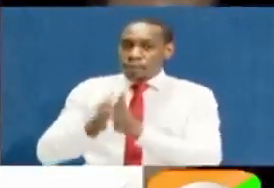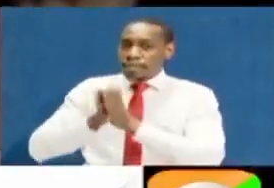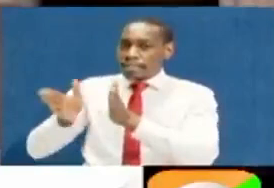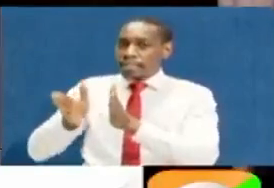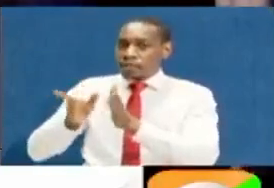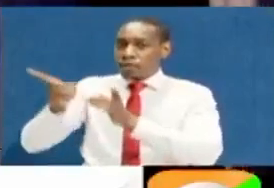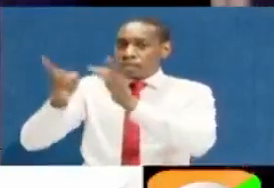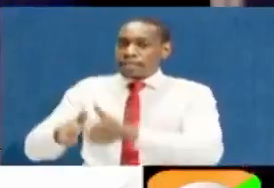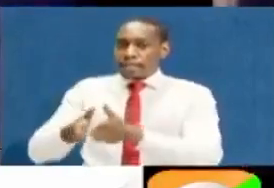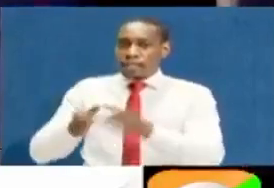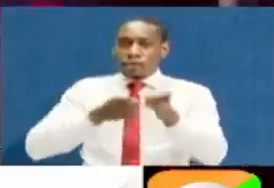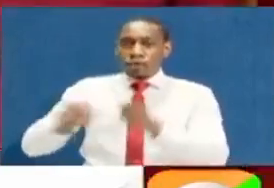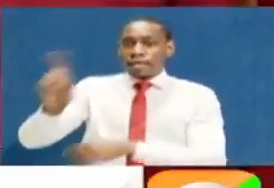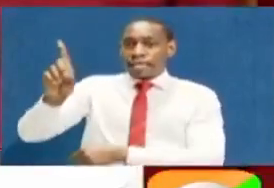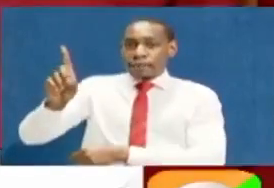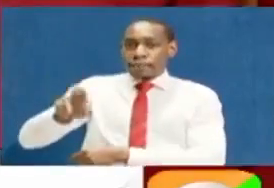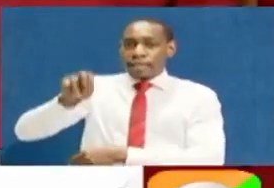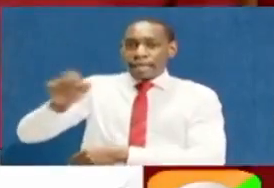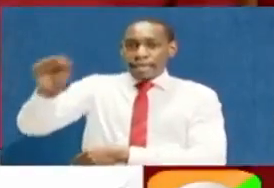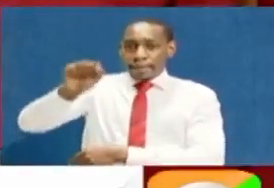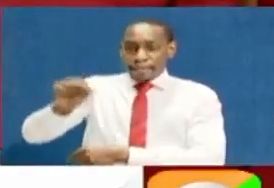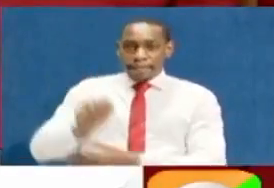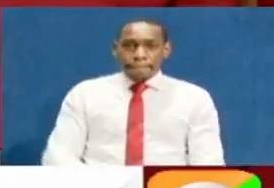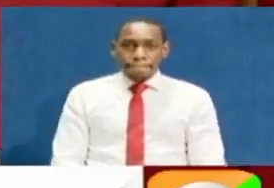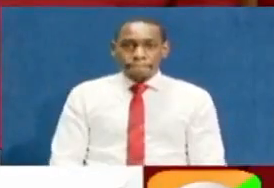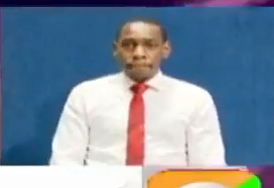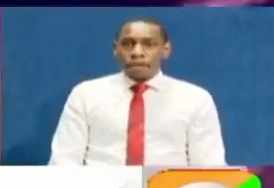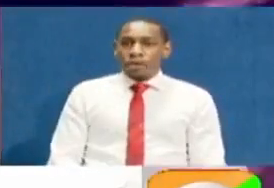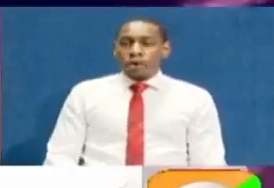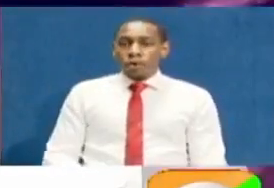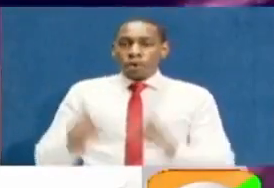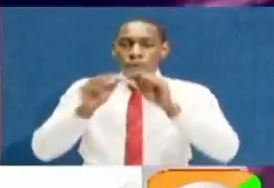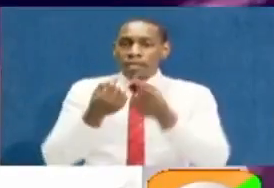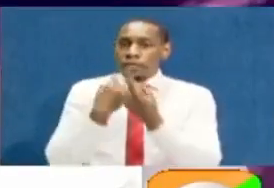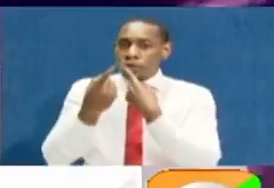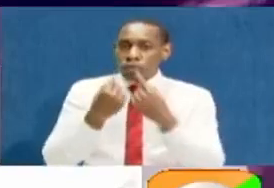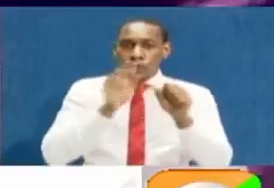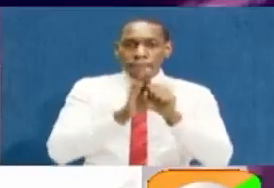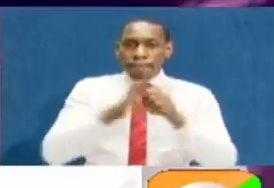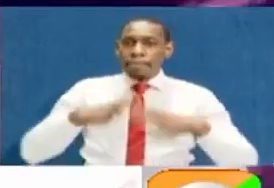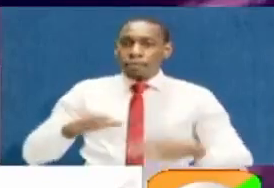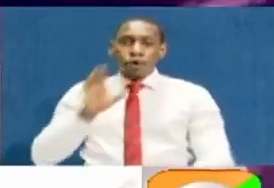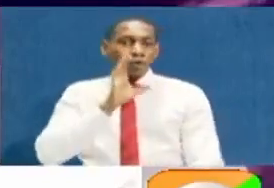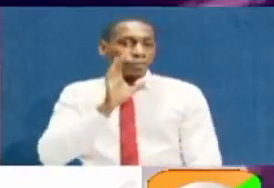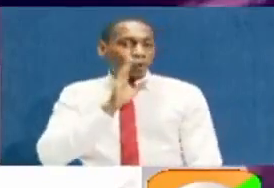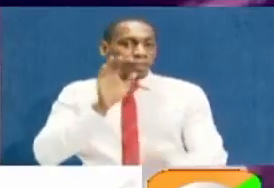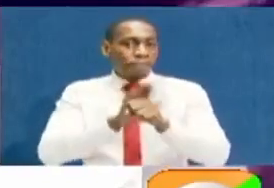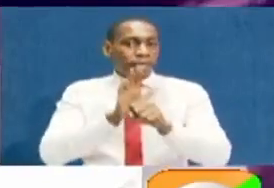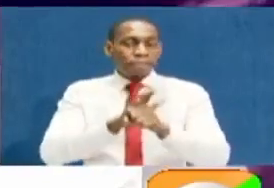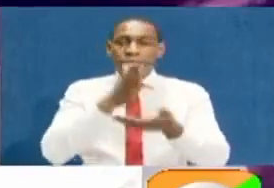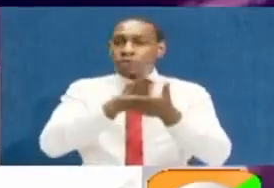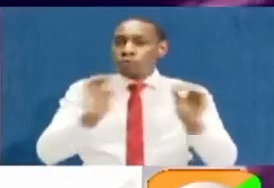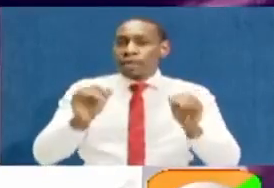kupitia usimamizi wa huduma za jiji la Nairobi NMS. Mambo yameongewa mingi. Watu wanaleta propaganda nyingi ya